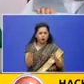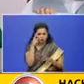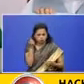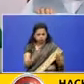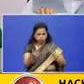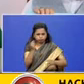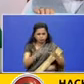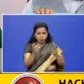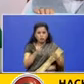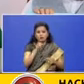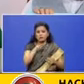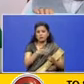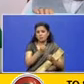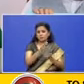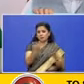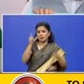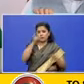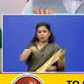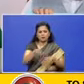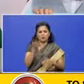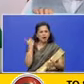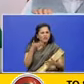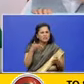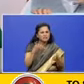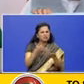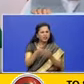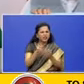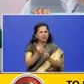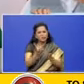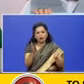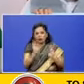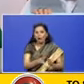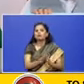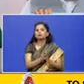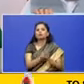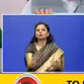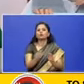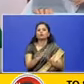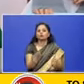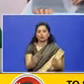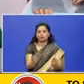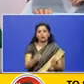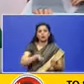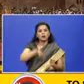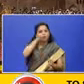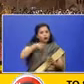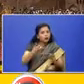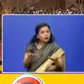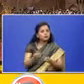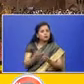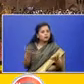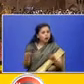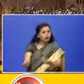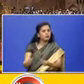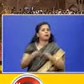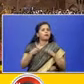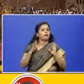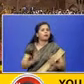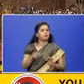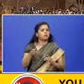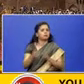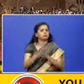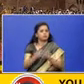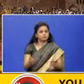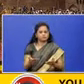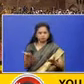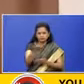मिलकर बहुत सारे चैलेंजेस को निपटाया है, देश को नए सॉल्यूशंस दिए हैं। साथियों,